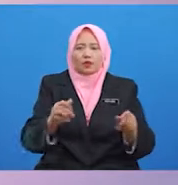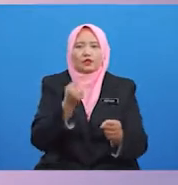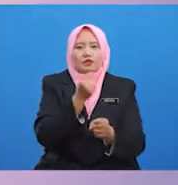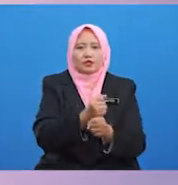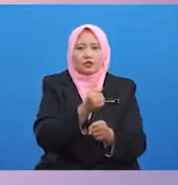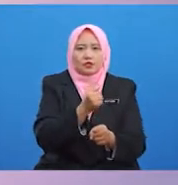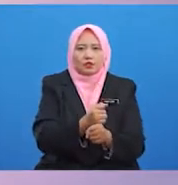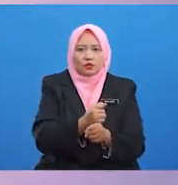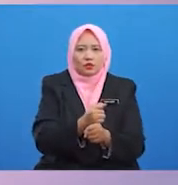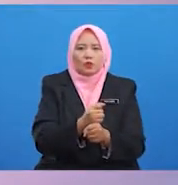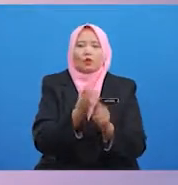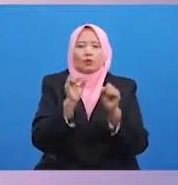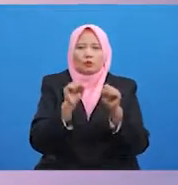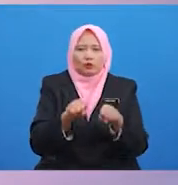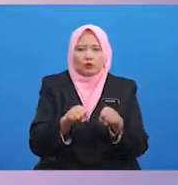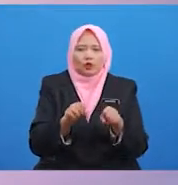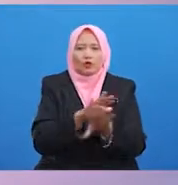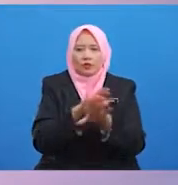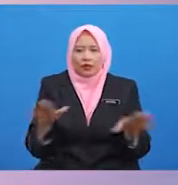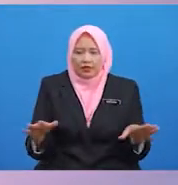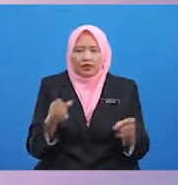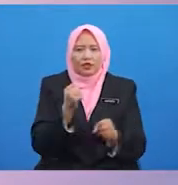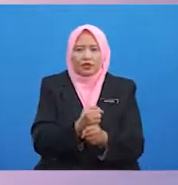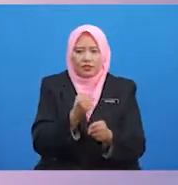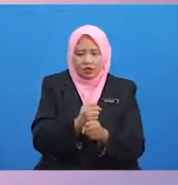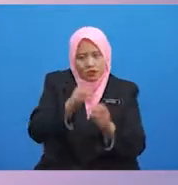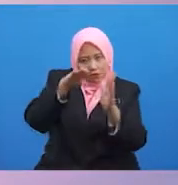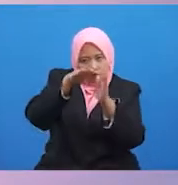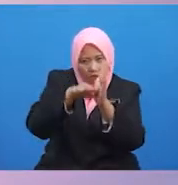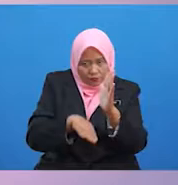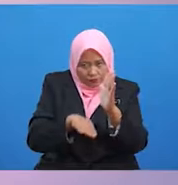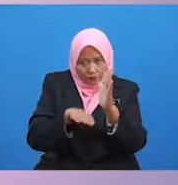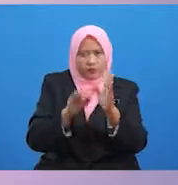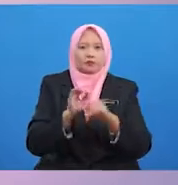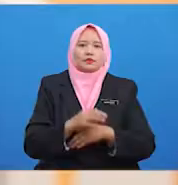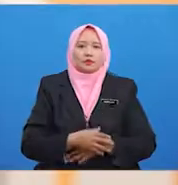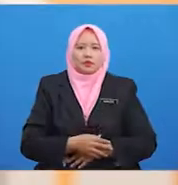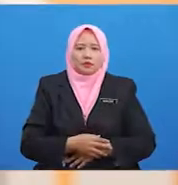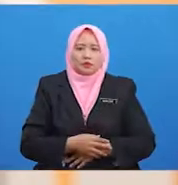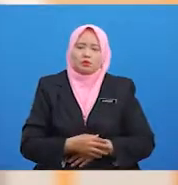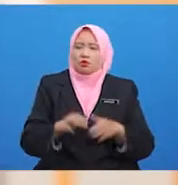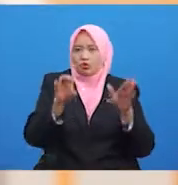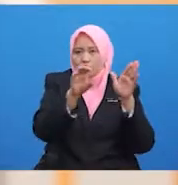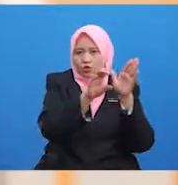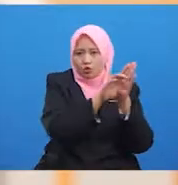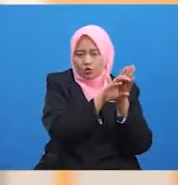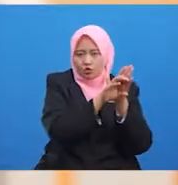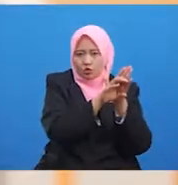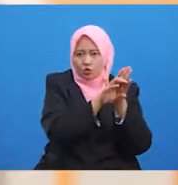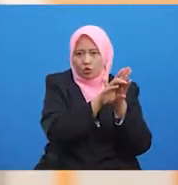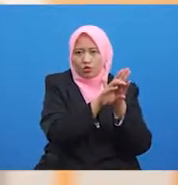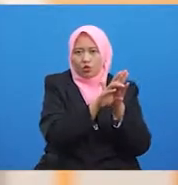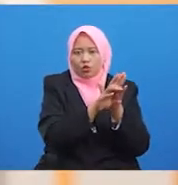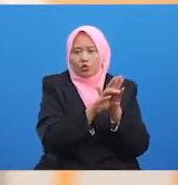menyebabkan kadar pengangguran di Malaysia dapat dikurangkan. Contoh yang dapat kita